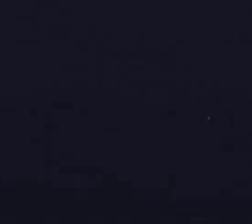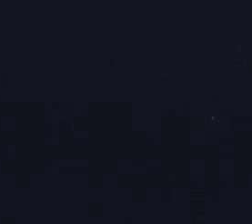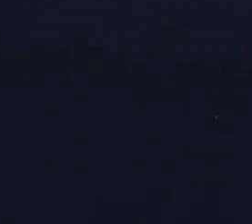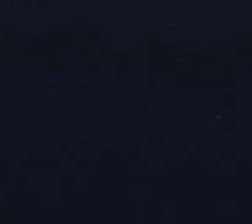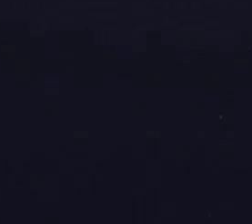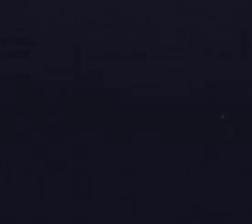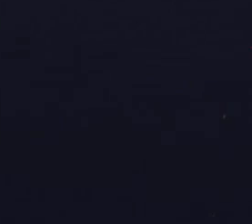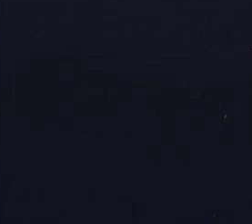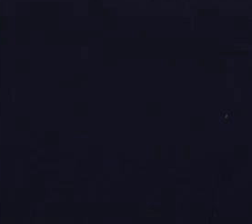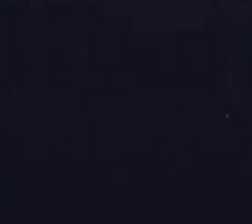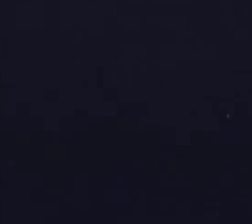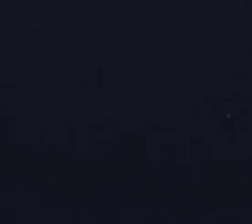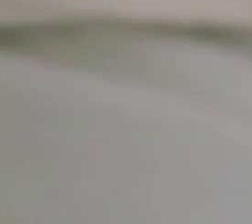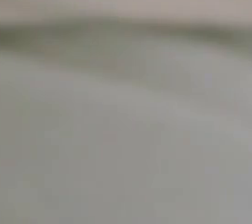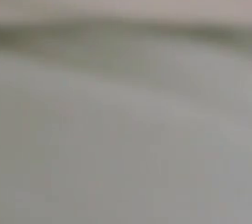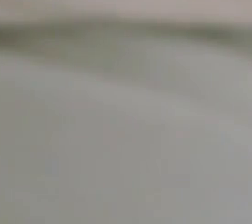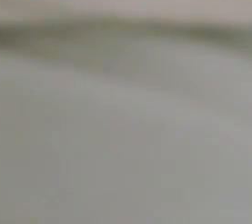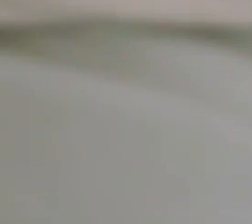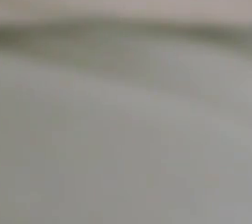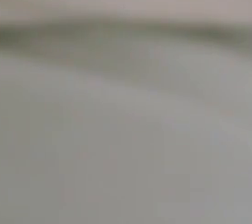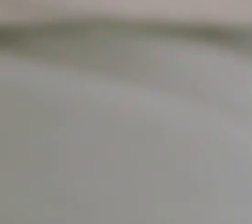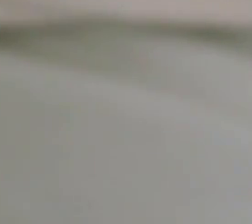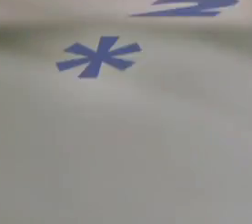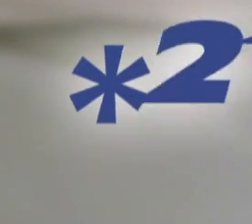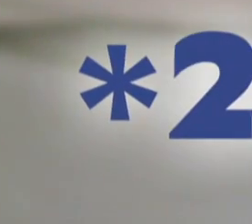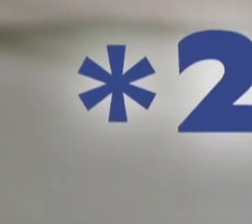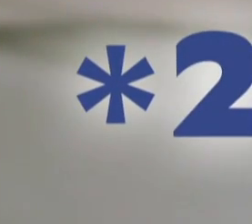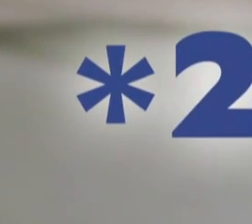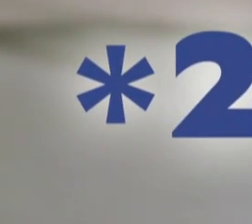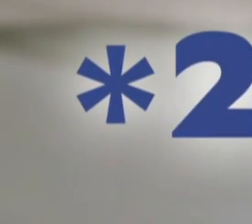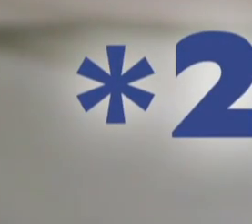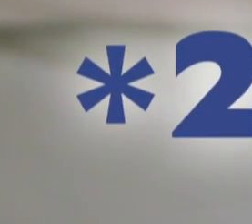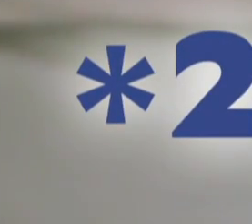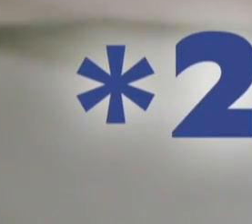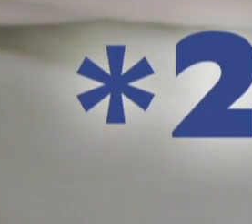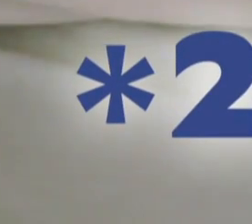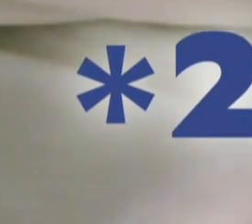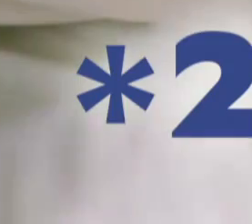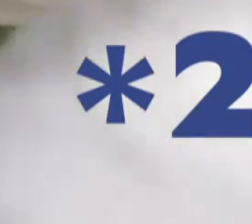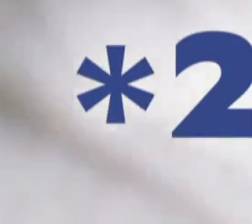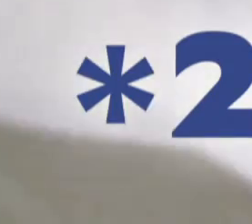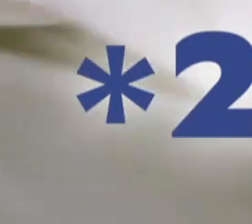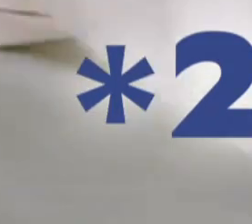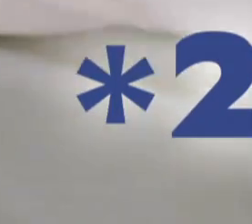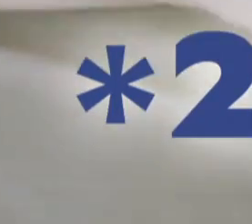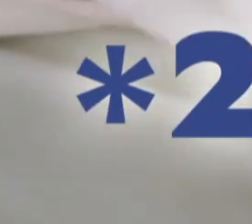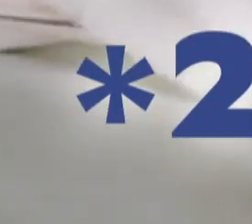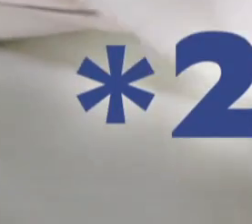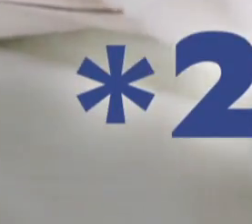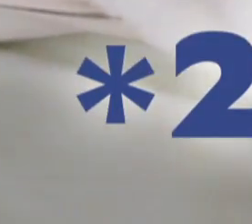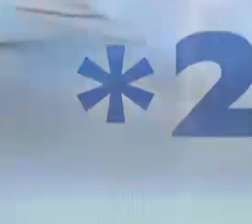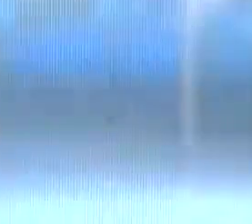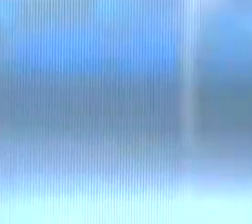דנסיטי, פרטים אצל הרוקח. מאווררי סטאר, כוכבית 2230. שונים סטאר.